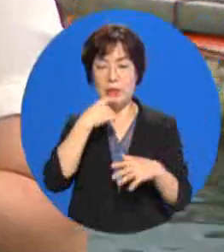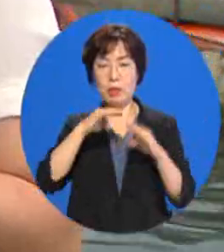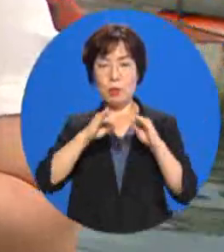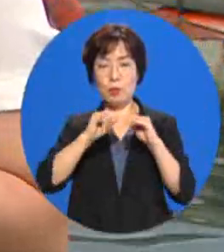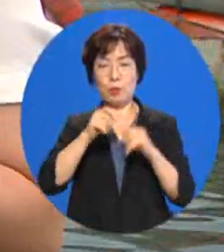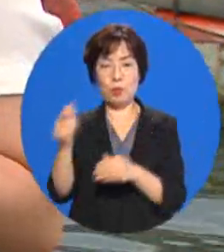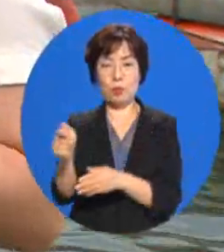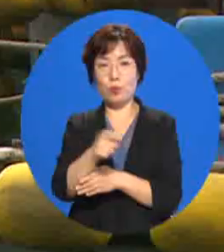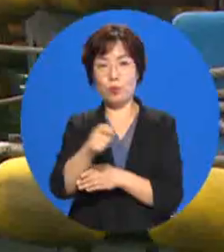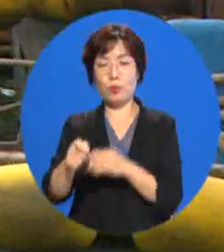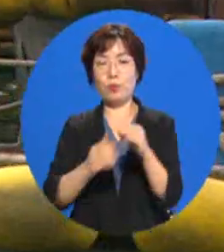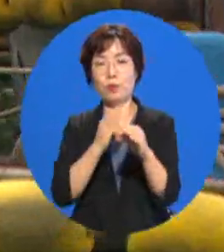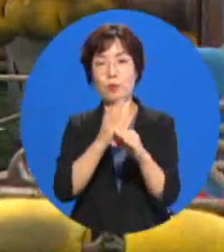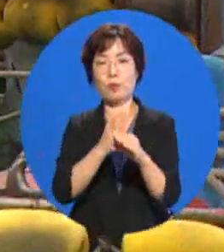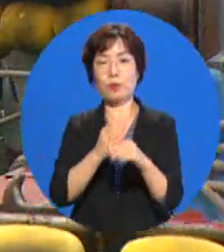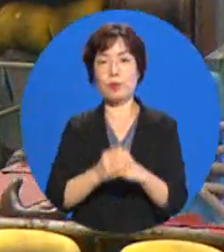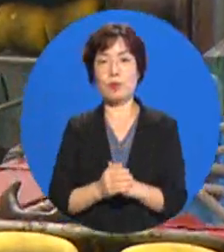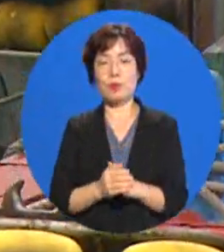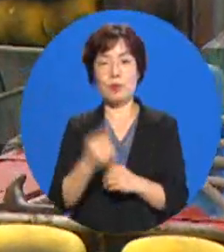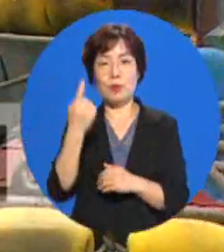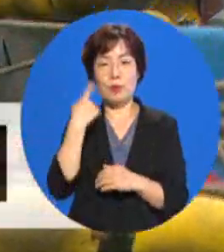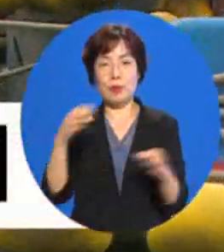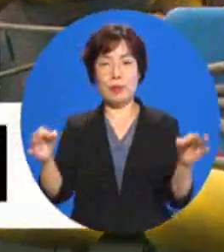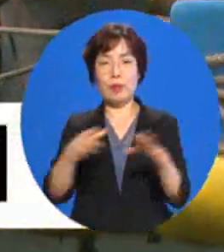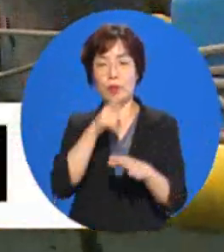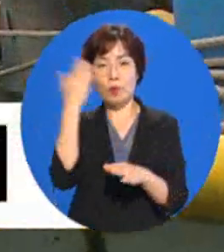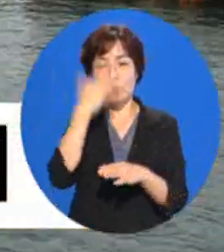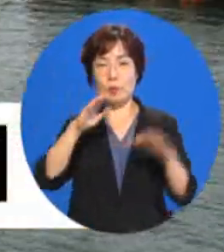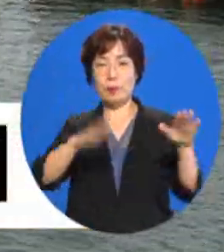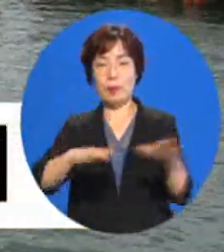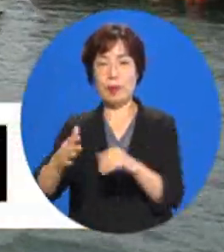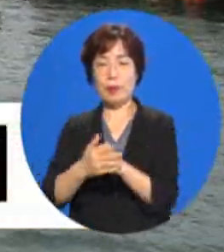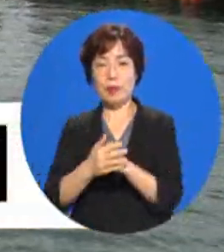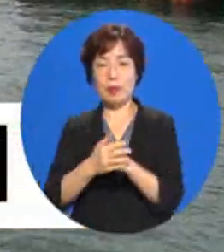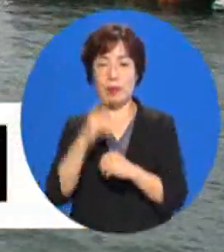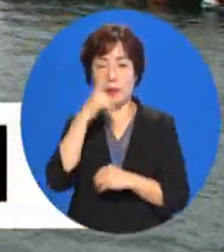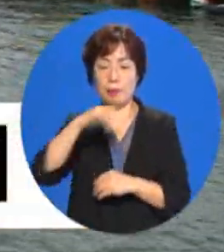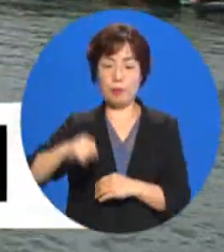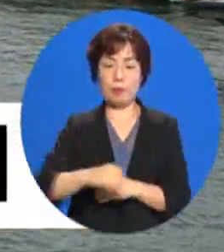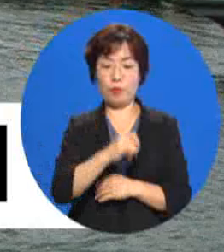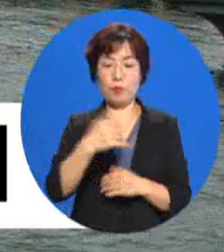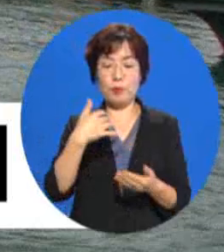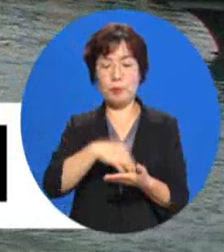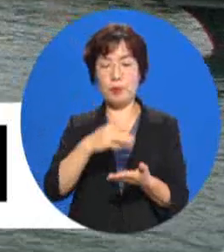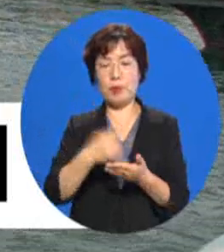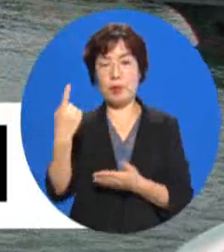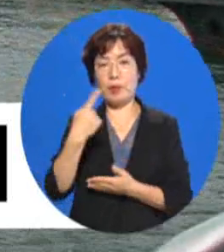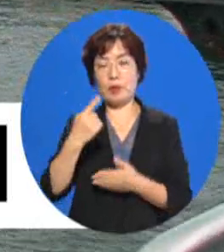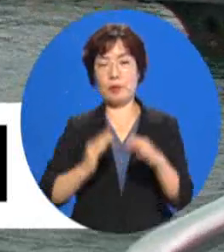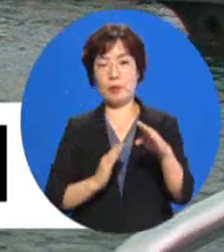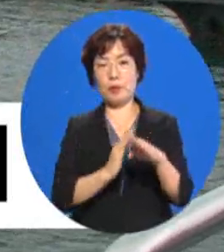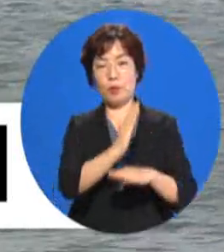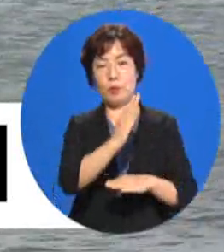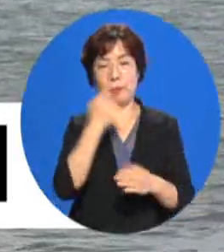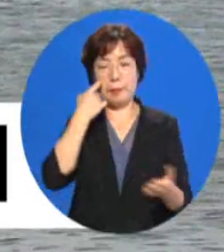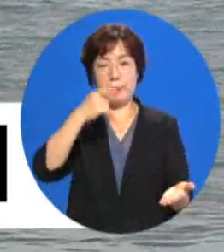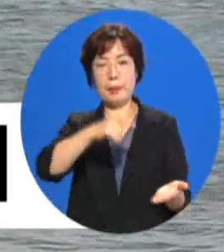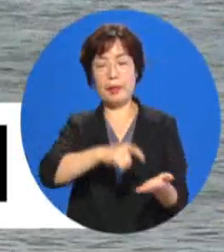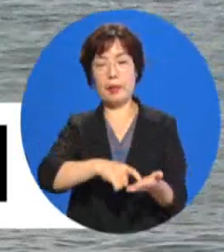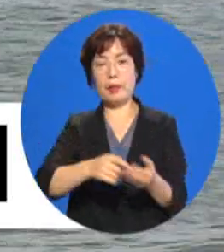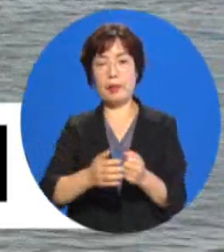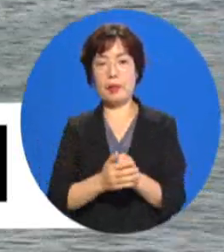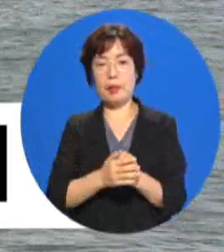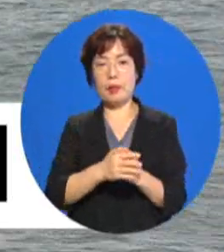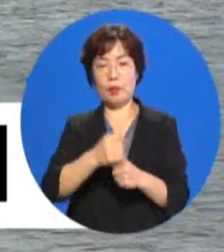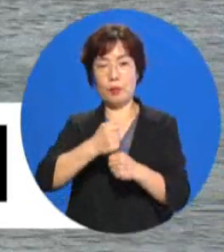작업이 한창입니다. 어제 한때 여수 해역에서는 유해 적조인 코클로디늄이 최고 1,000개체가 넘게 검출되면서